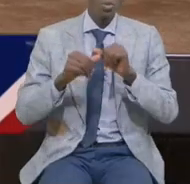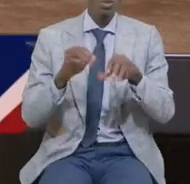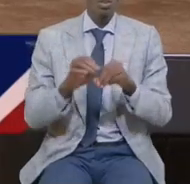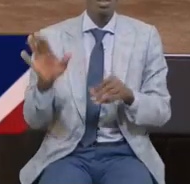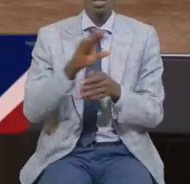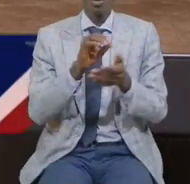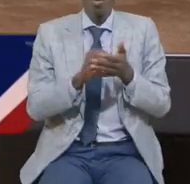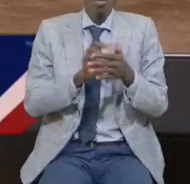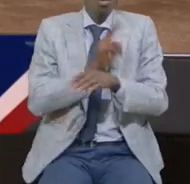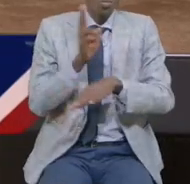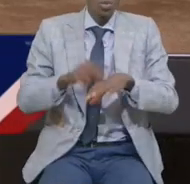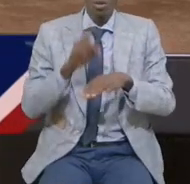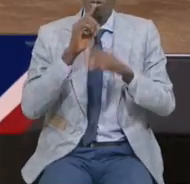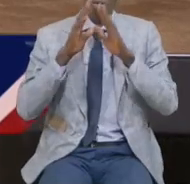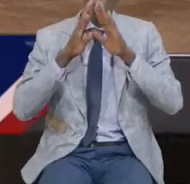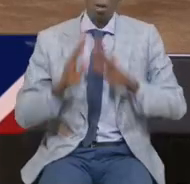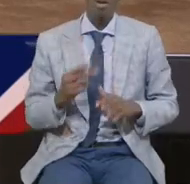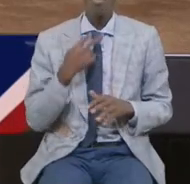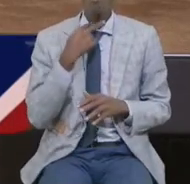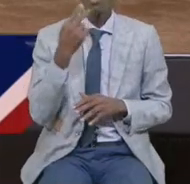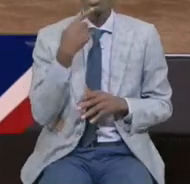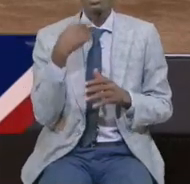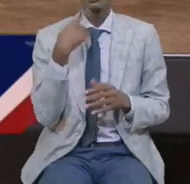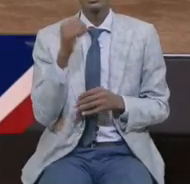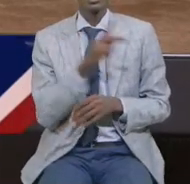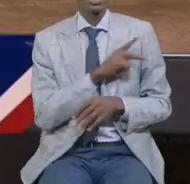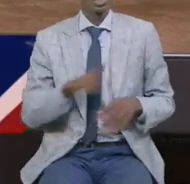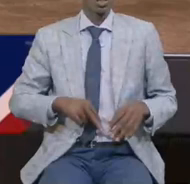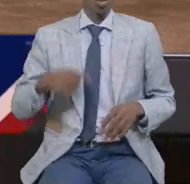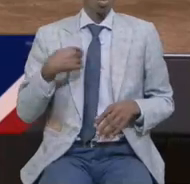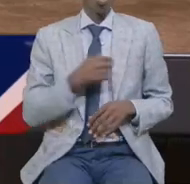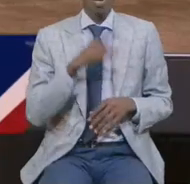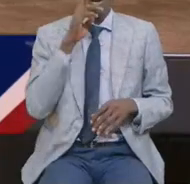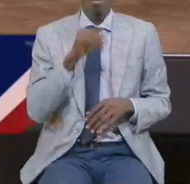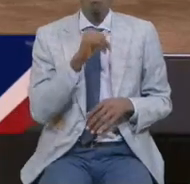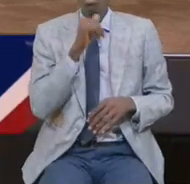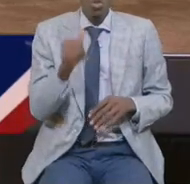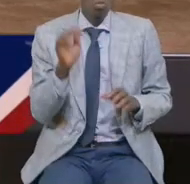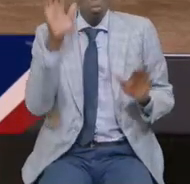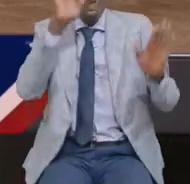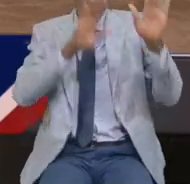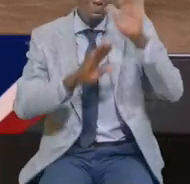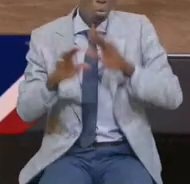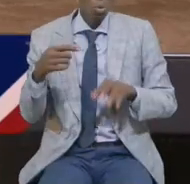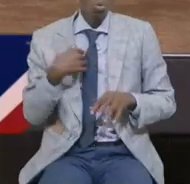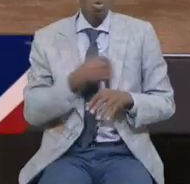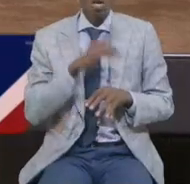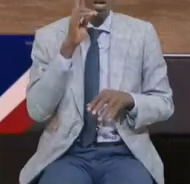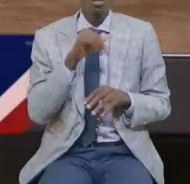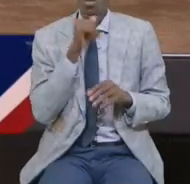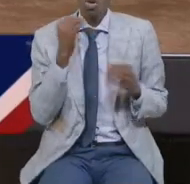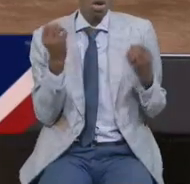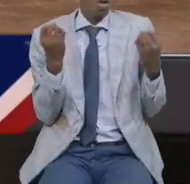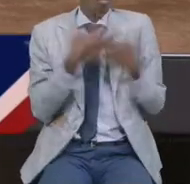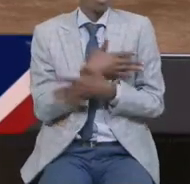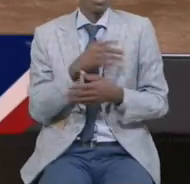Ils ont dit que répliquèrent Sadrach, Meshach et Abednego, répliquèrent au roi Nebuchadnezzar, nous n'avons pas peur, nous